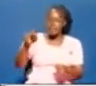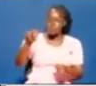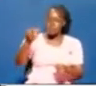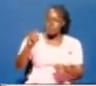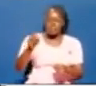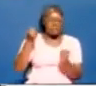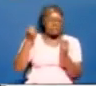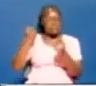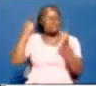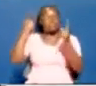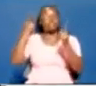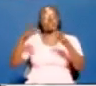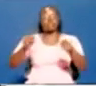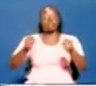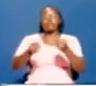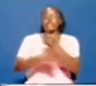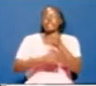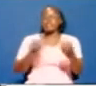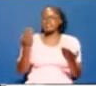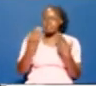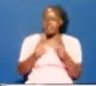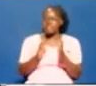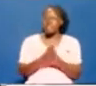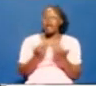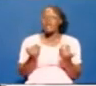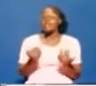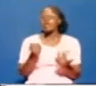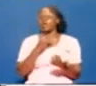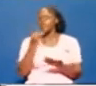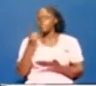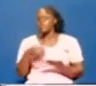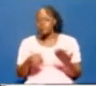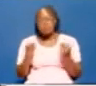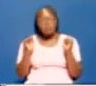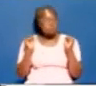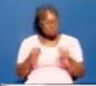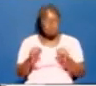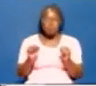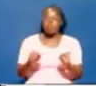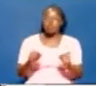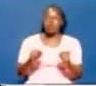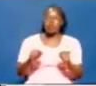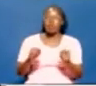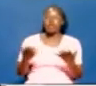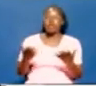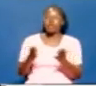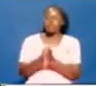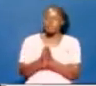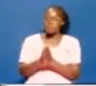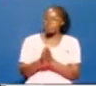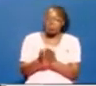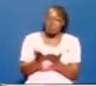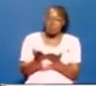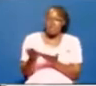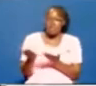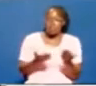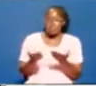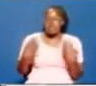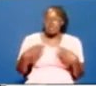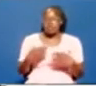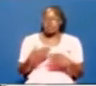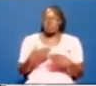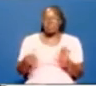kuibwa. Wanabodaboda hao sasa wanadai kuwa huenda visa hivyo vinachochewa na wanasababisha au wana biashara wenye hila